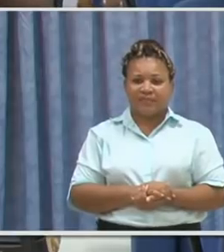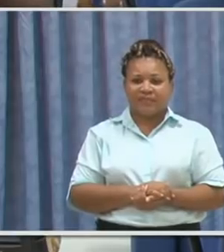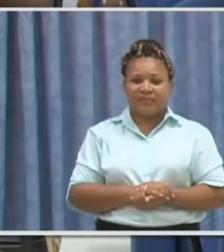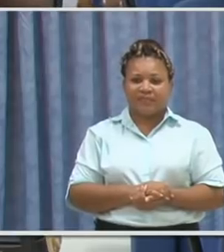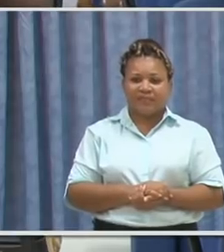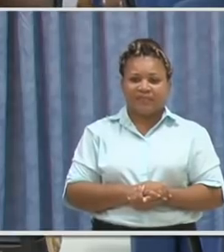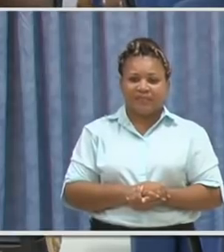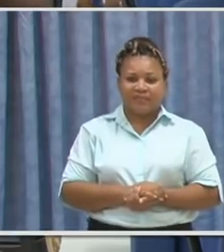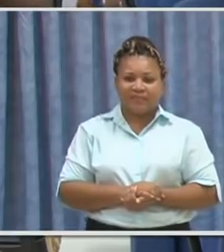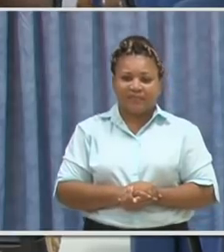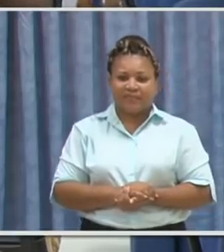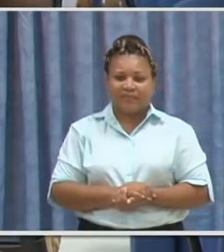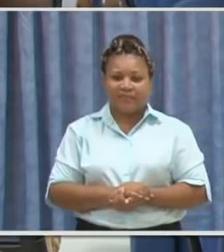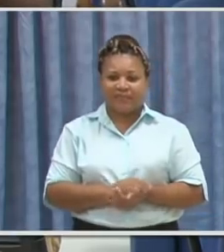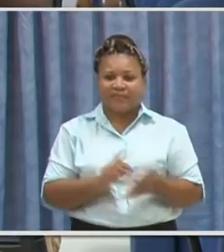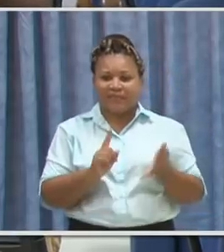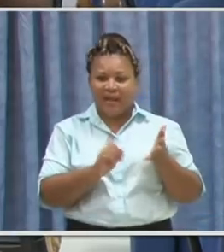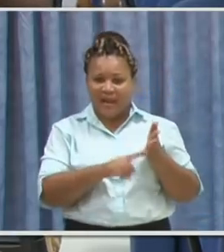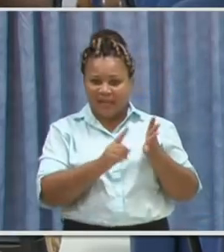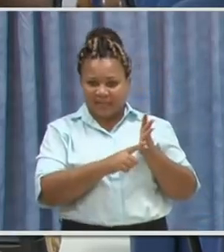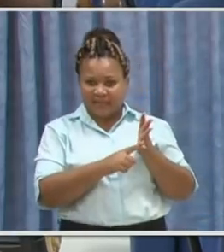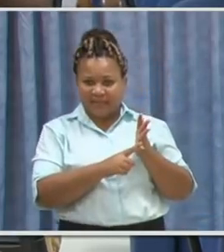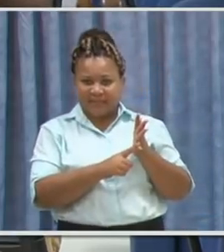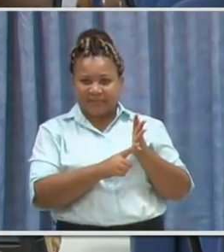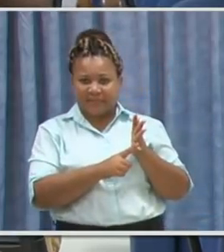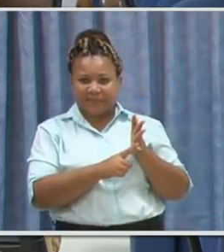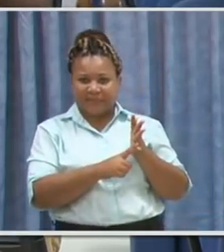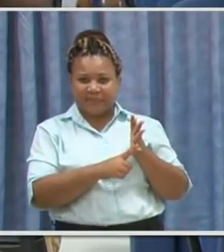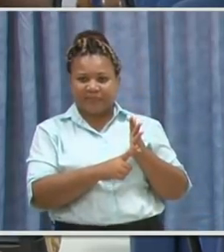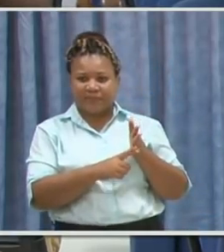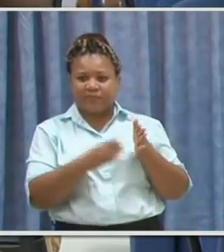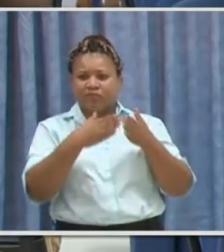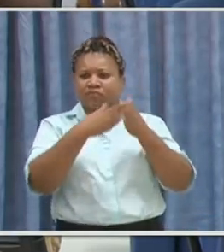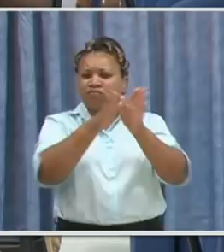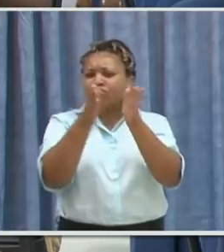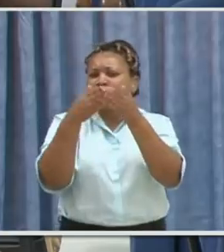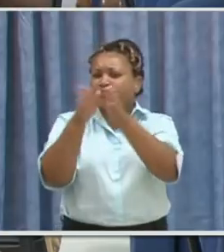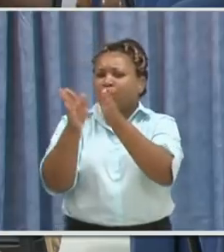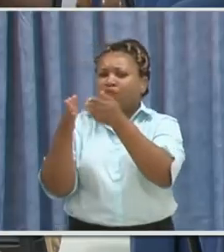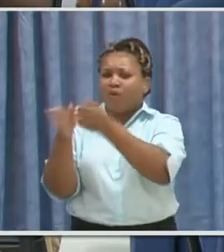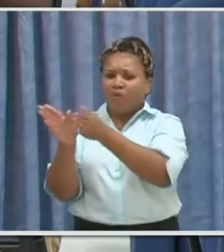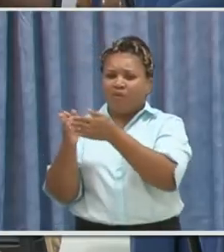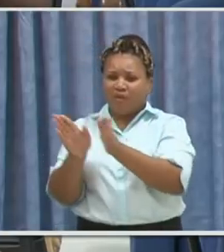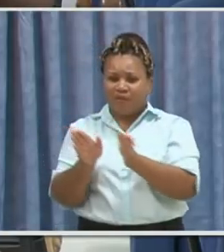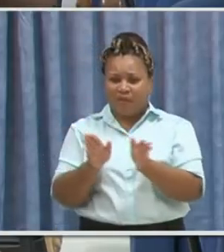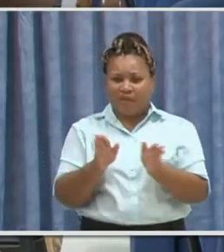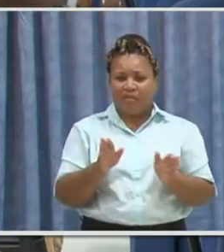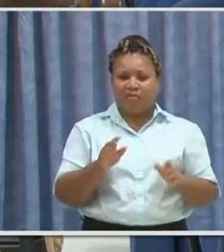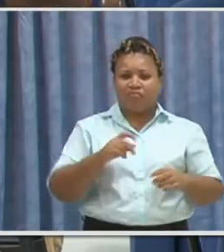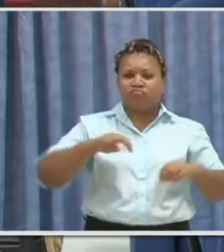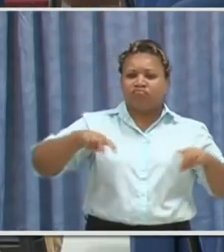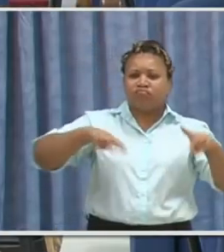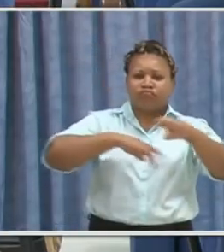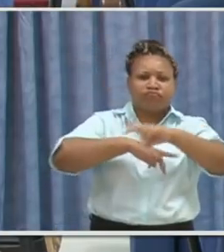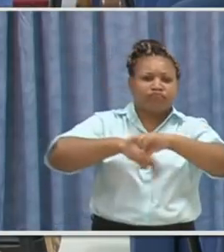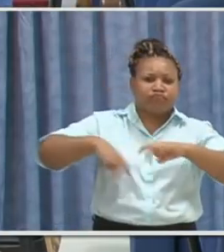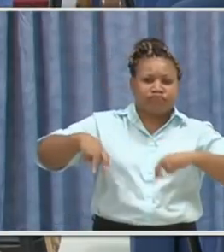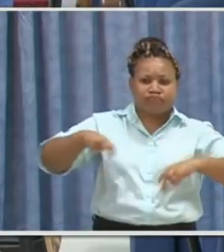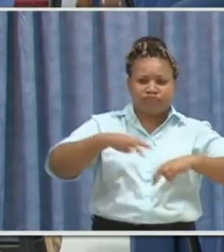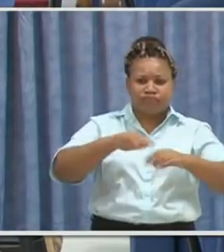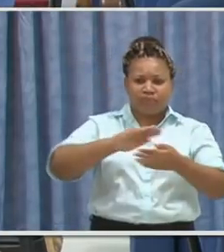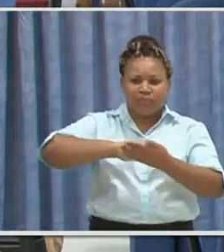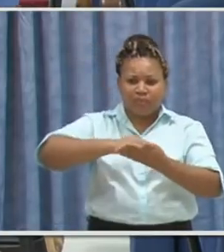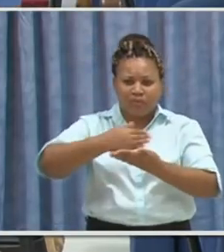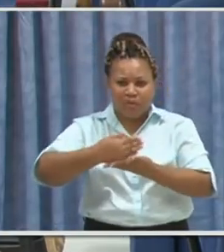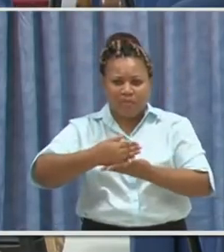Restriction as from Monday et ben dimon pas le travail et ben full outlet en ville pour besoin ouvert mais qu'il y en a